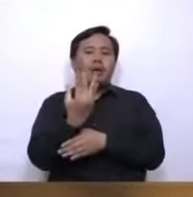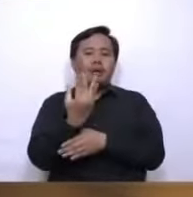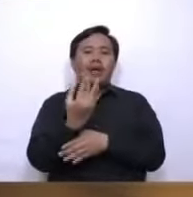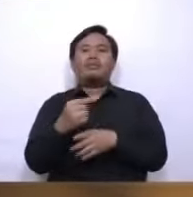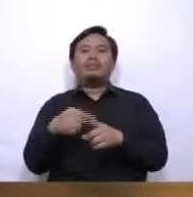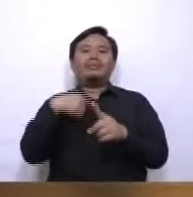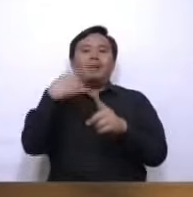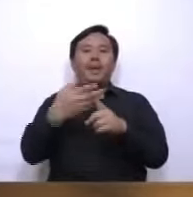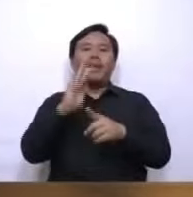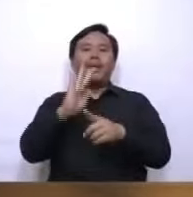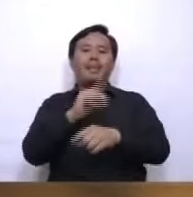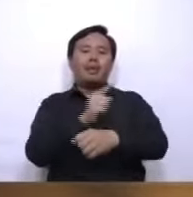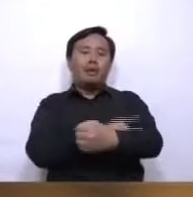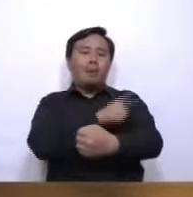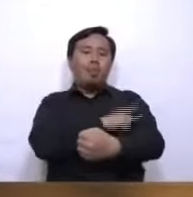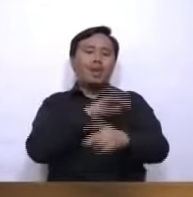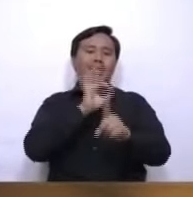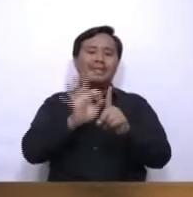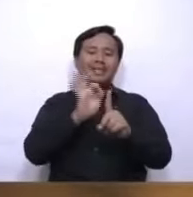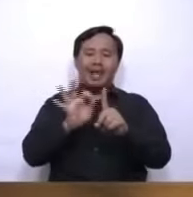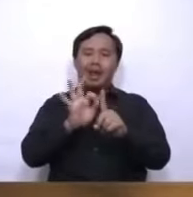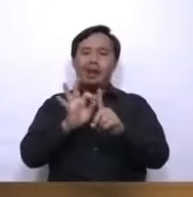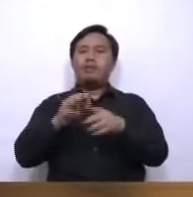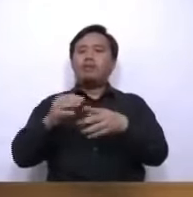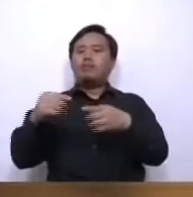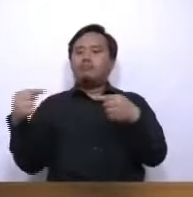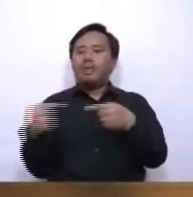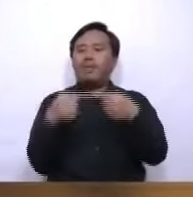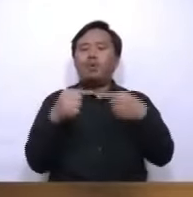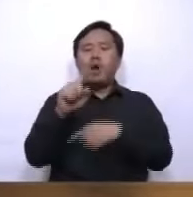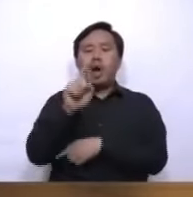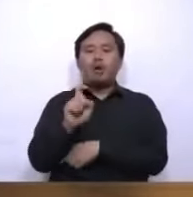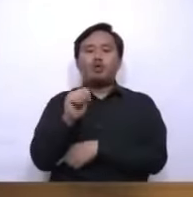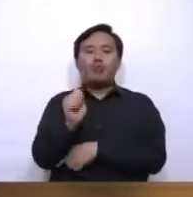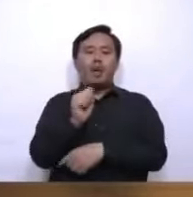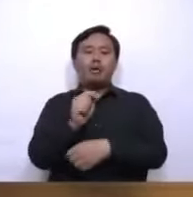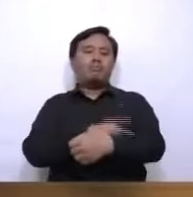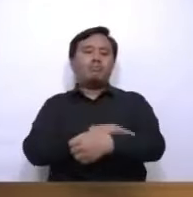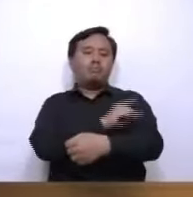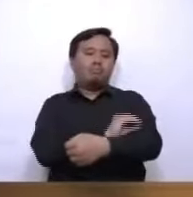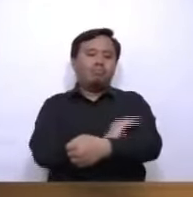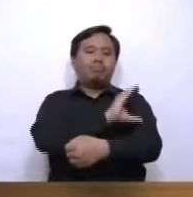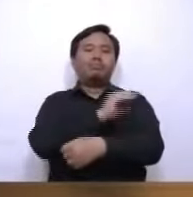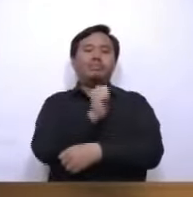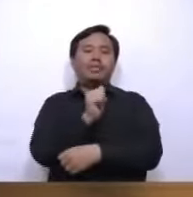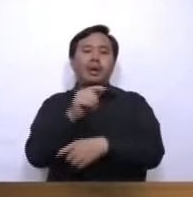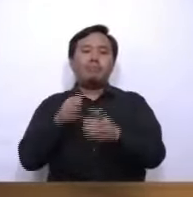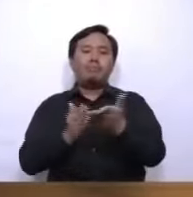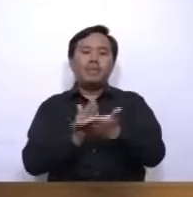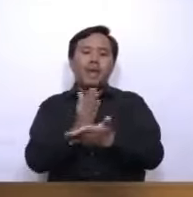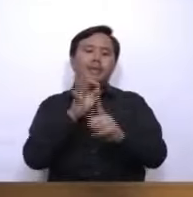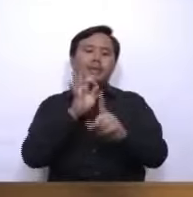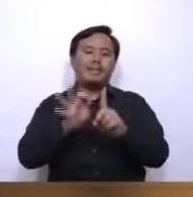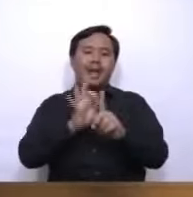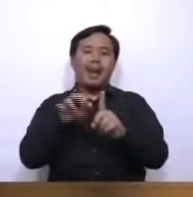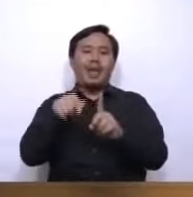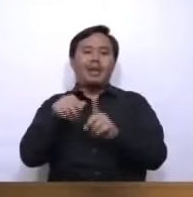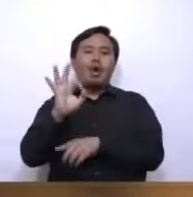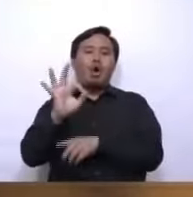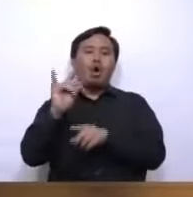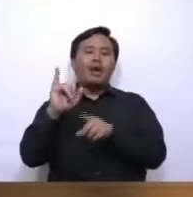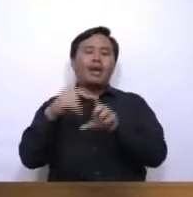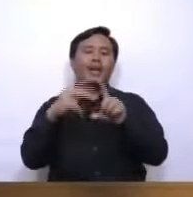digital harus link and match antara produktivitas publik dan pengembangan bakat di bidang digital. Ini adalah orientasi untuk membangun